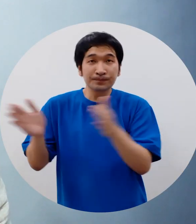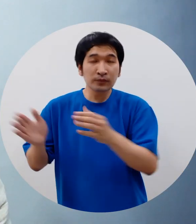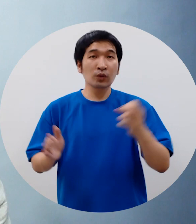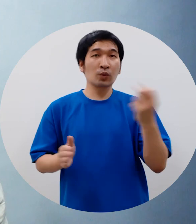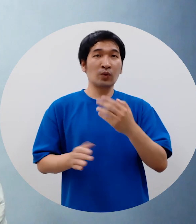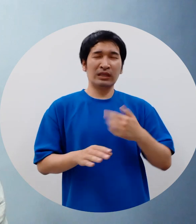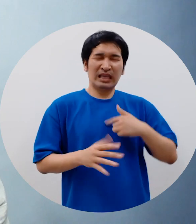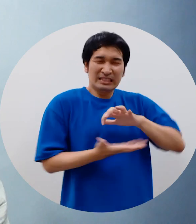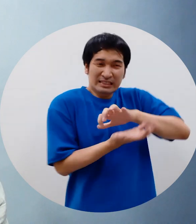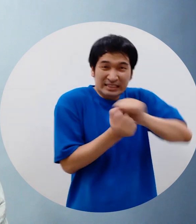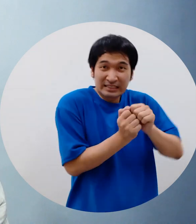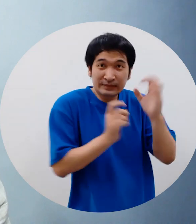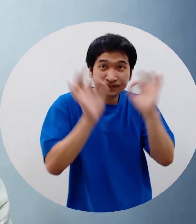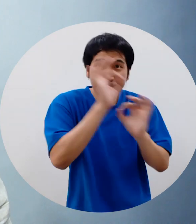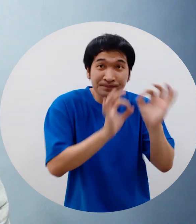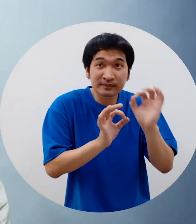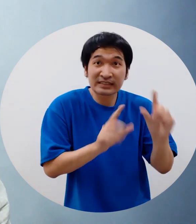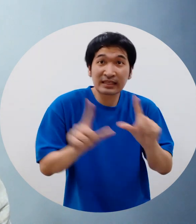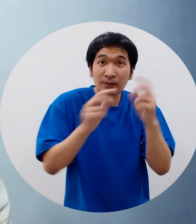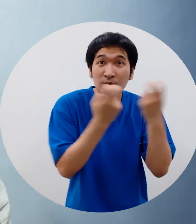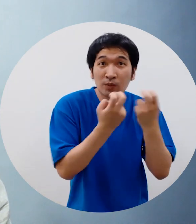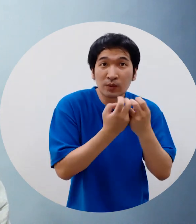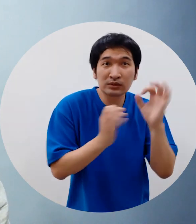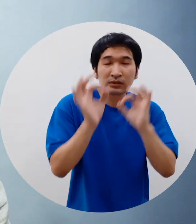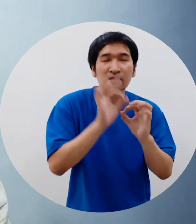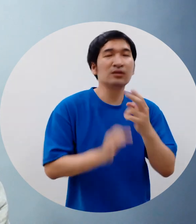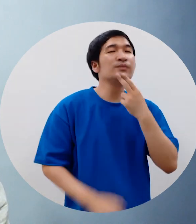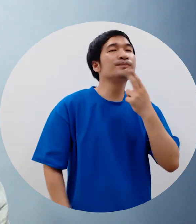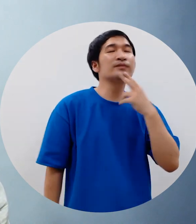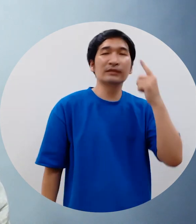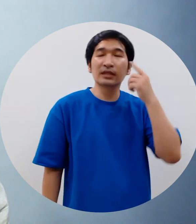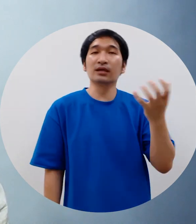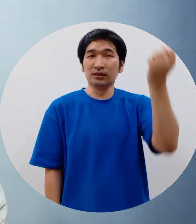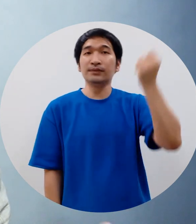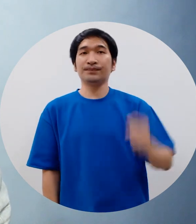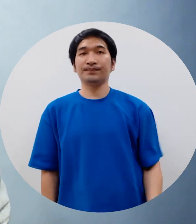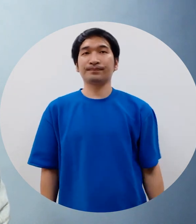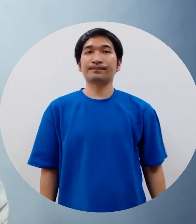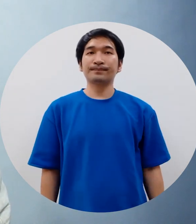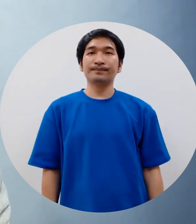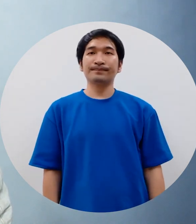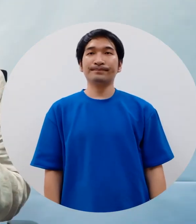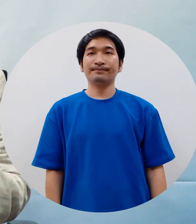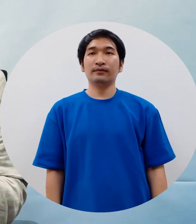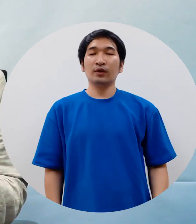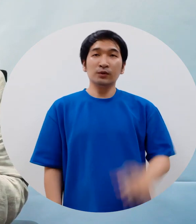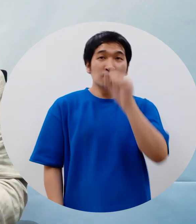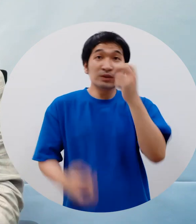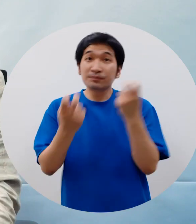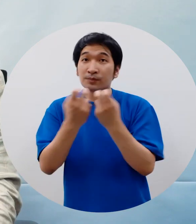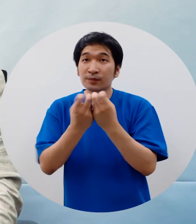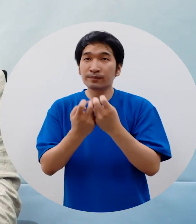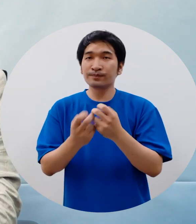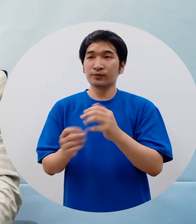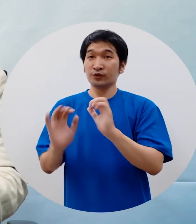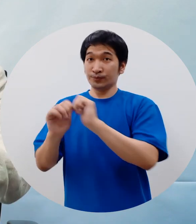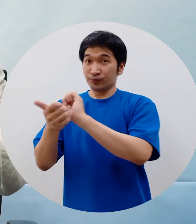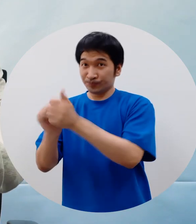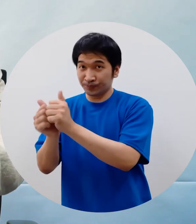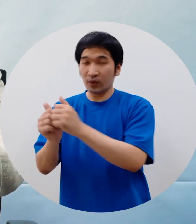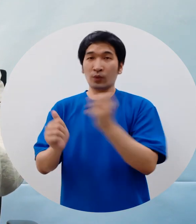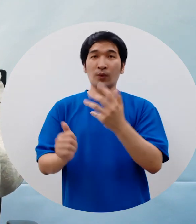그리고 쥐어 짜여지지 않는 삶을 만들 수 있는 다른 좋은 방법이 없다고 생각합니다. 최고의 방법이 그거라고